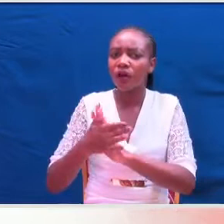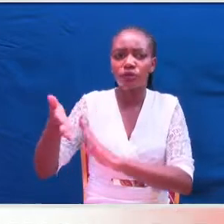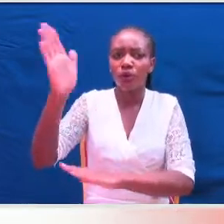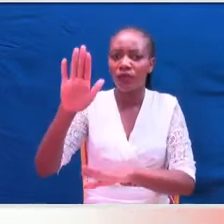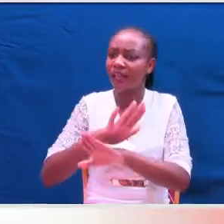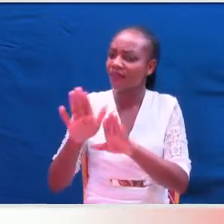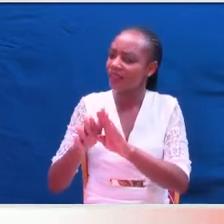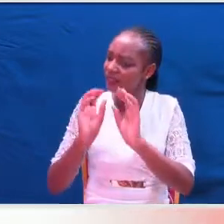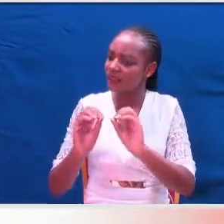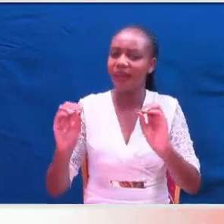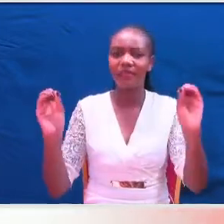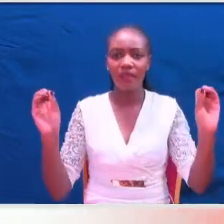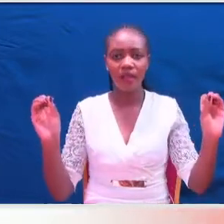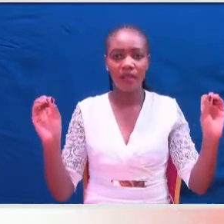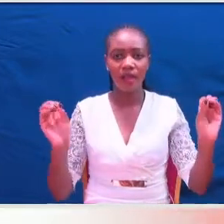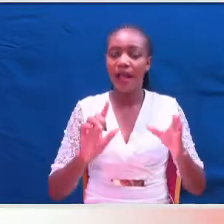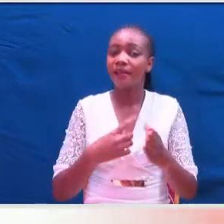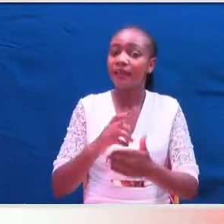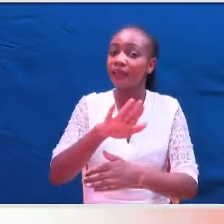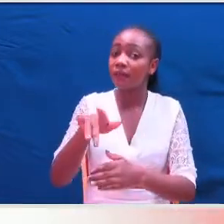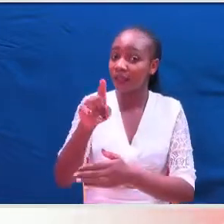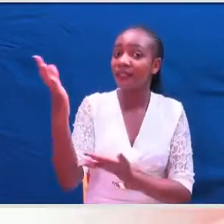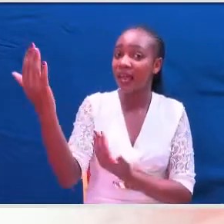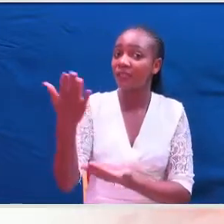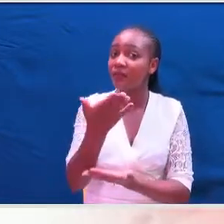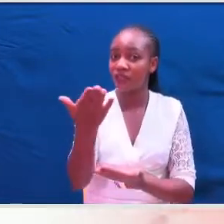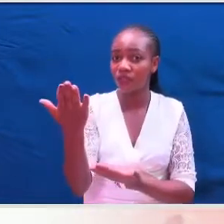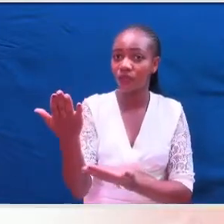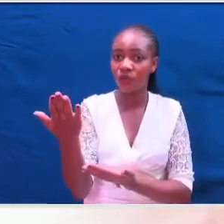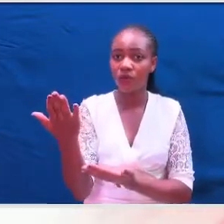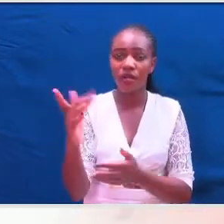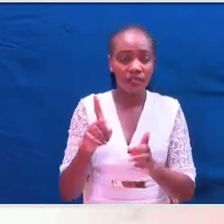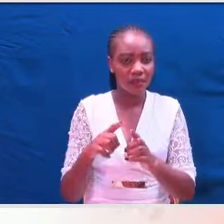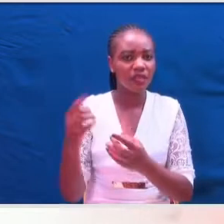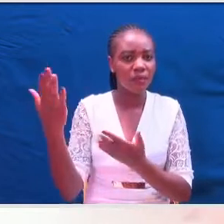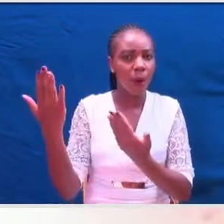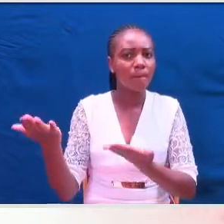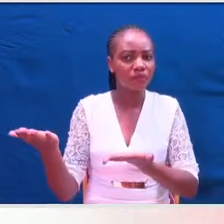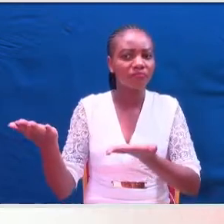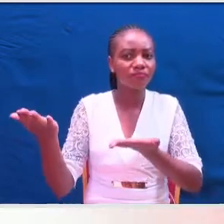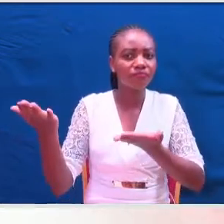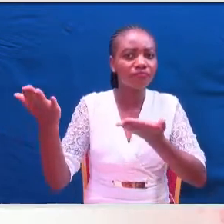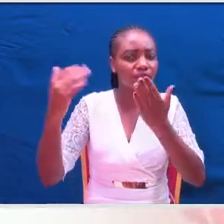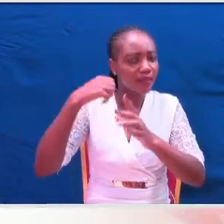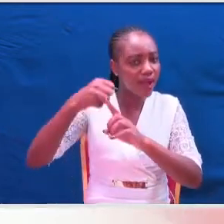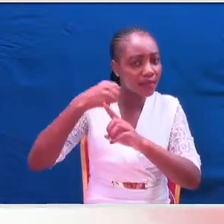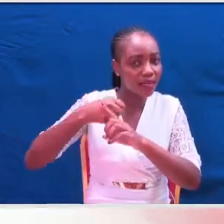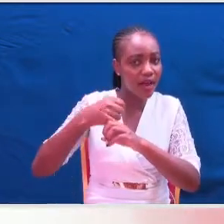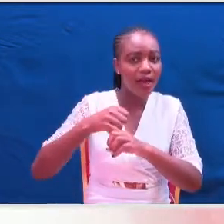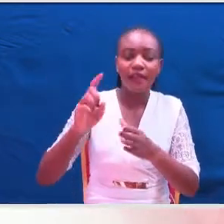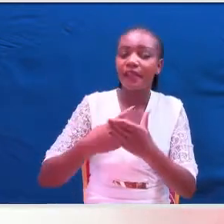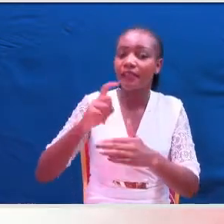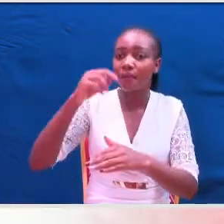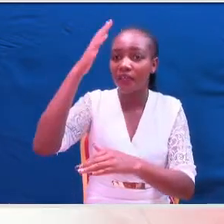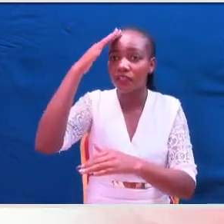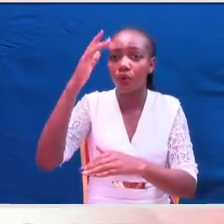bure. Mahari wanakutarajia, mahari wanatarajia kupeleka hii bomba inaitwa bogi ya hasora, wajue